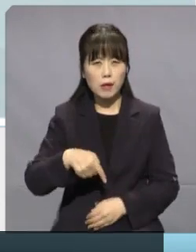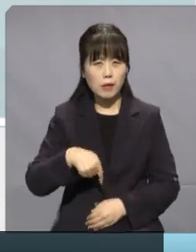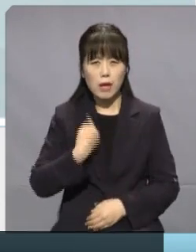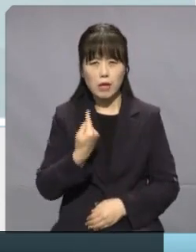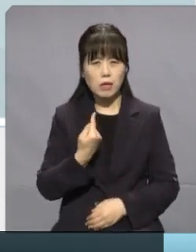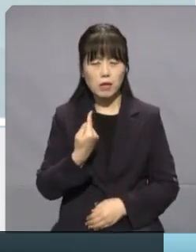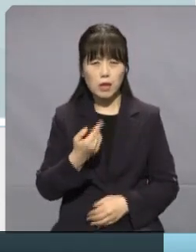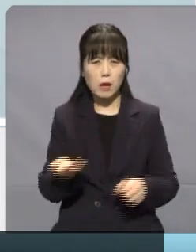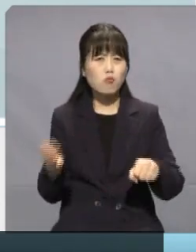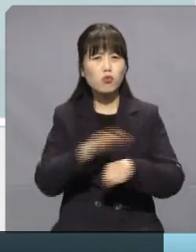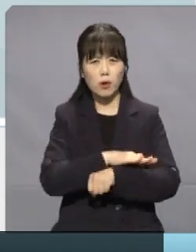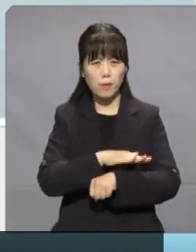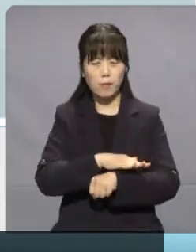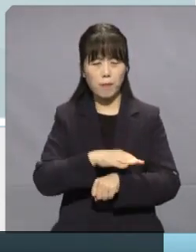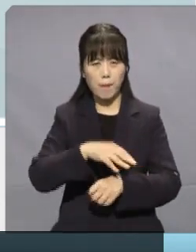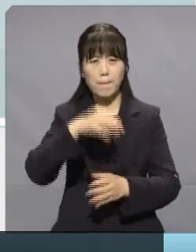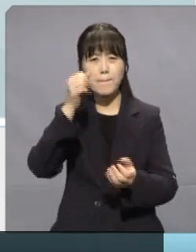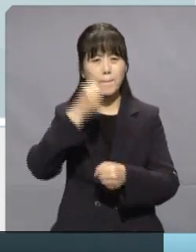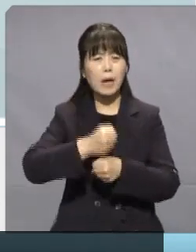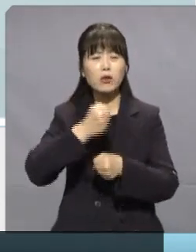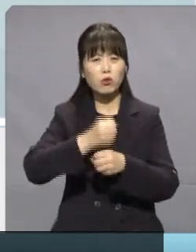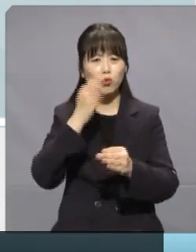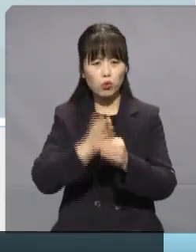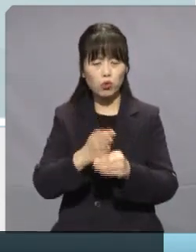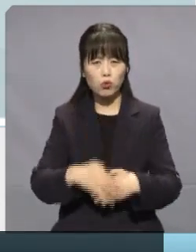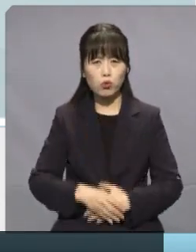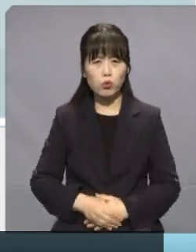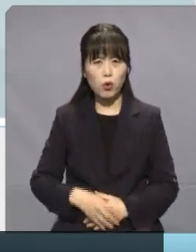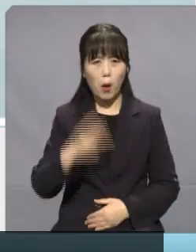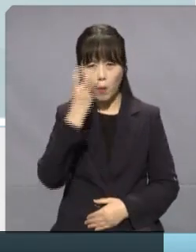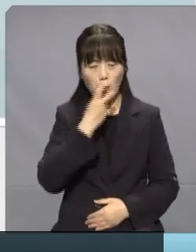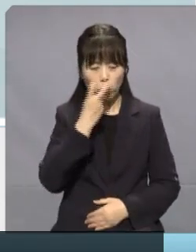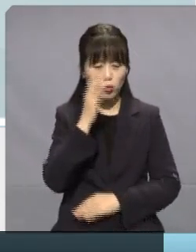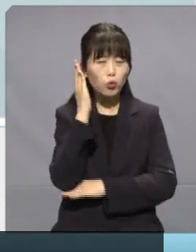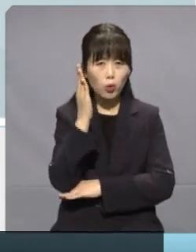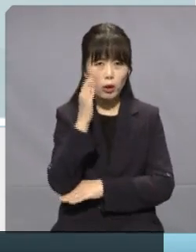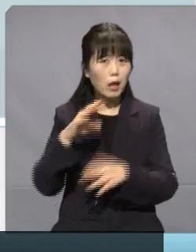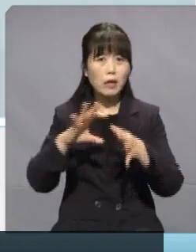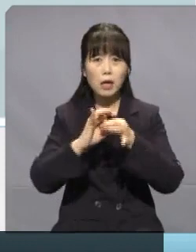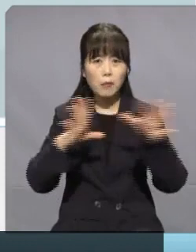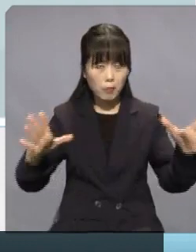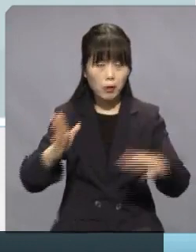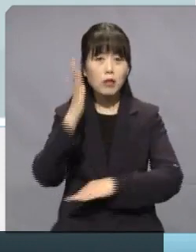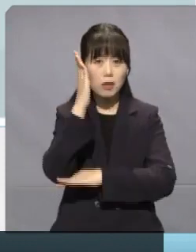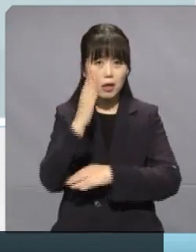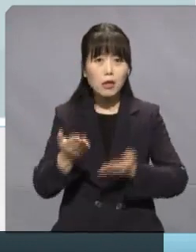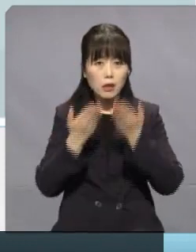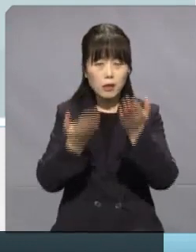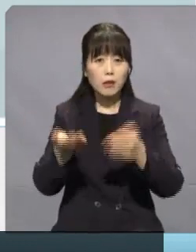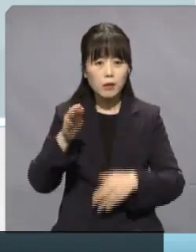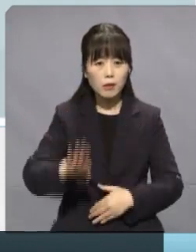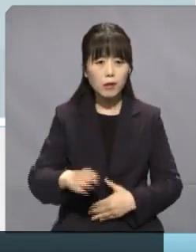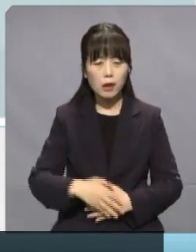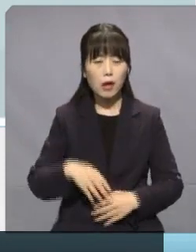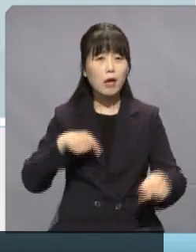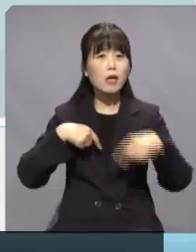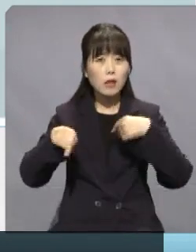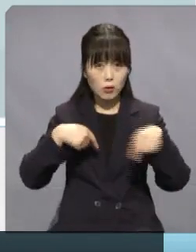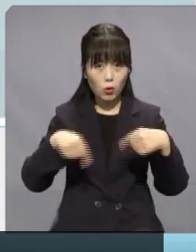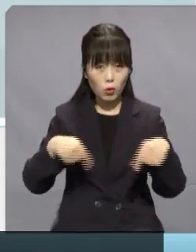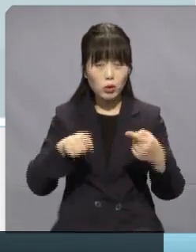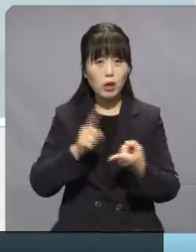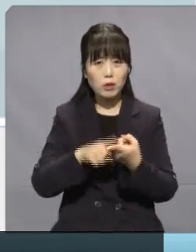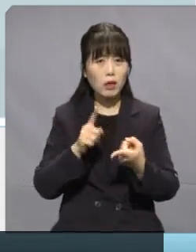거예요 나는 이게 보수 논객 뭐인 것을 떠나서 제가 말씀드리는데 정치를